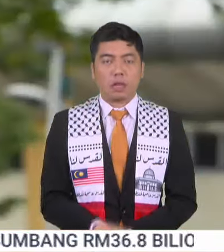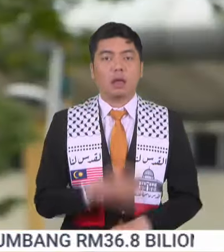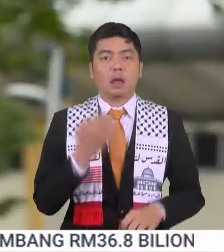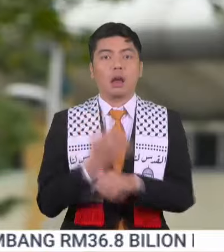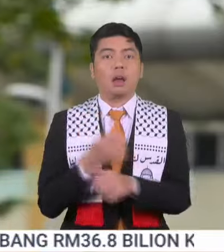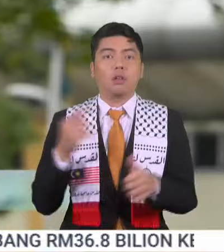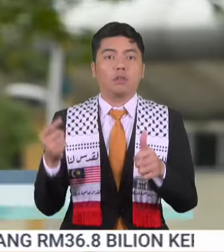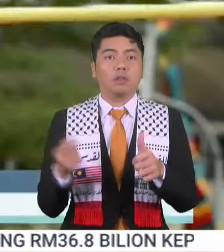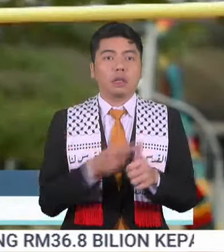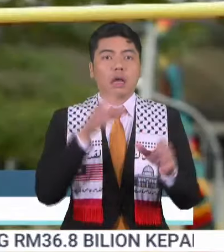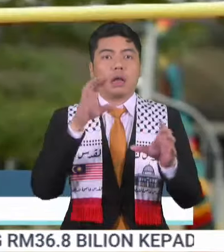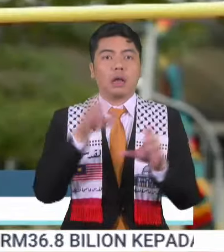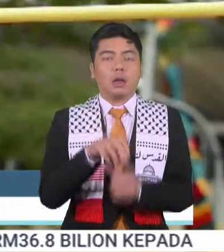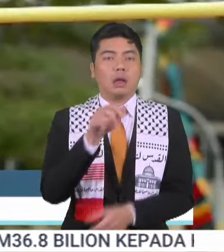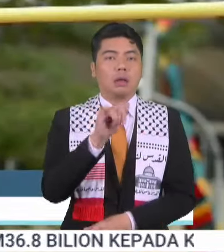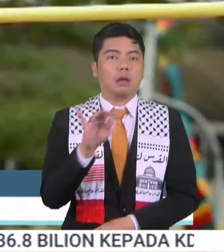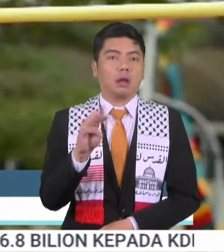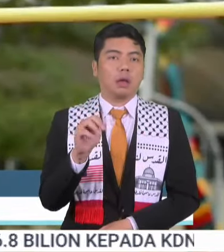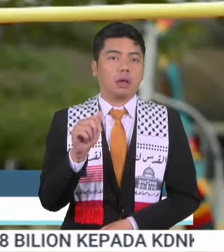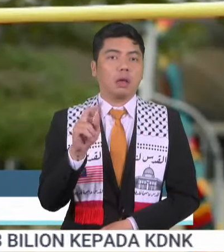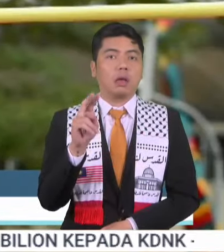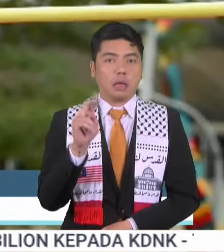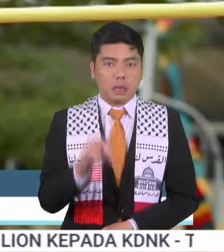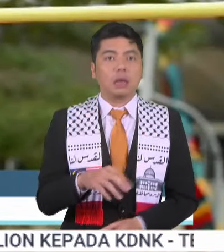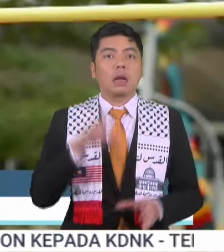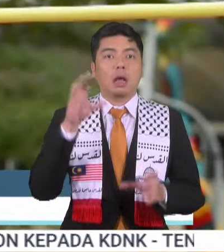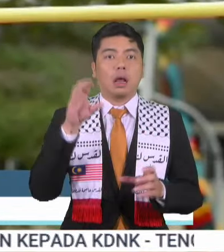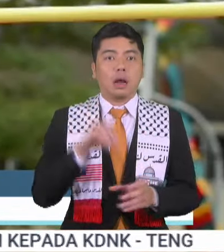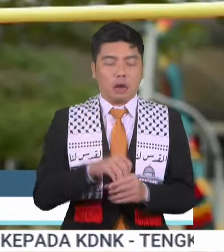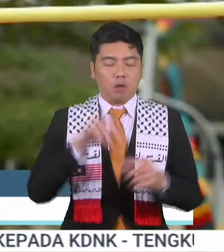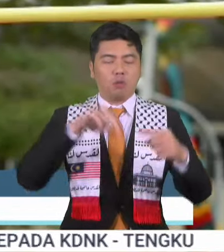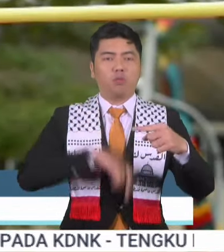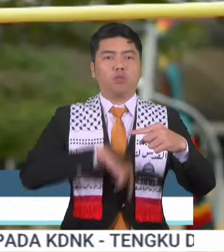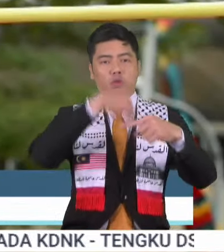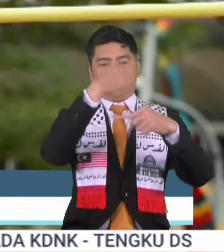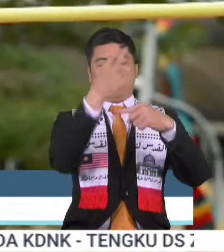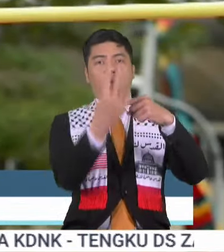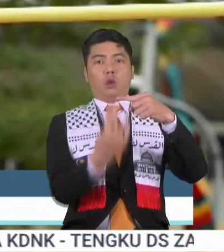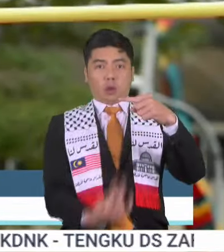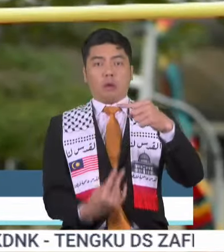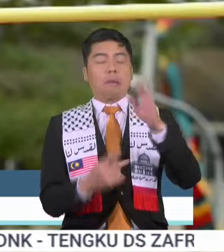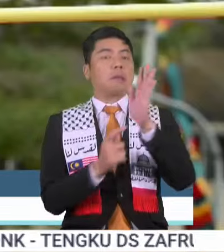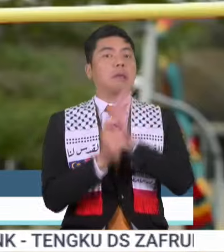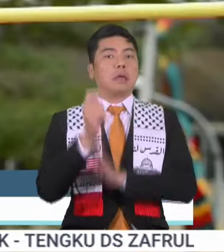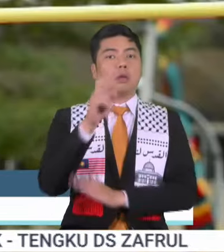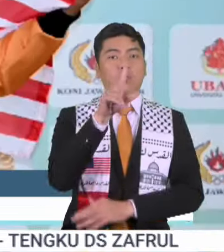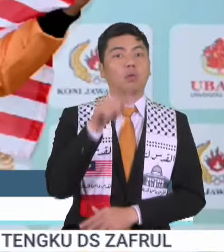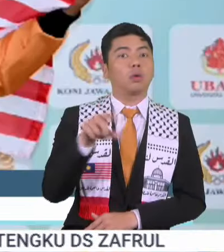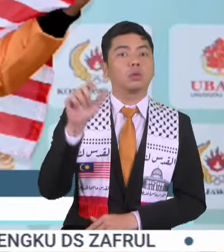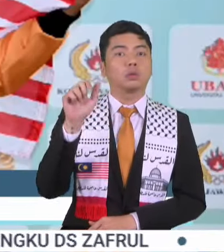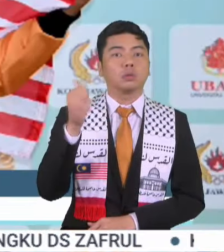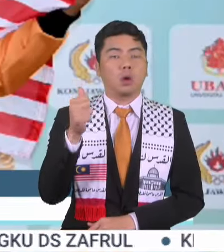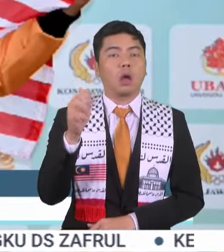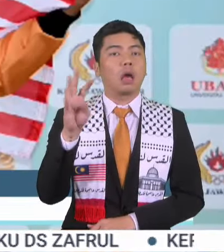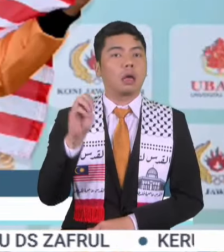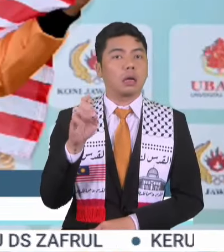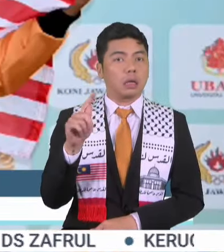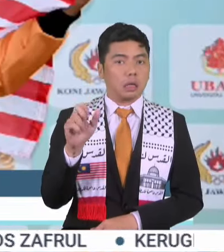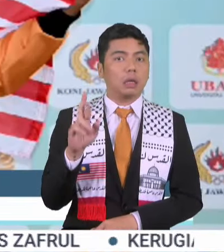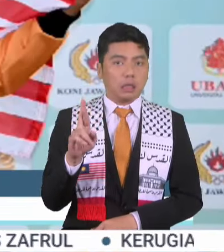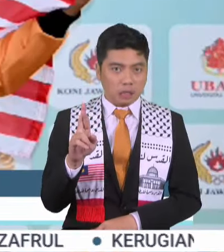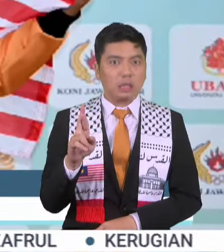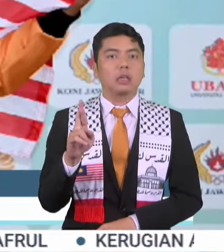Emas pertama hadiah menerusi Muhammad Aiman Syazwan Abdullah dalam acara lompat tinggi dengan melakukan lompatan 2.10